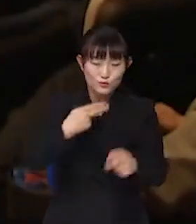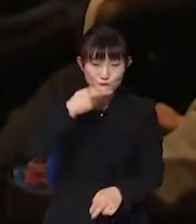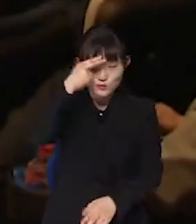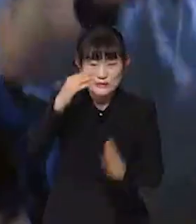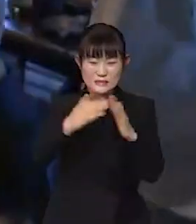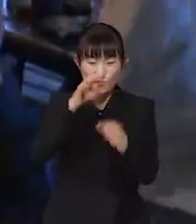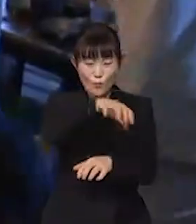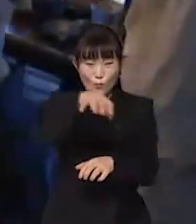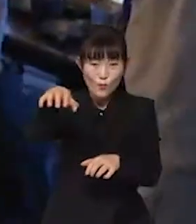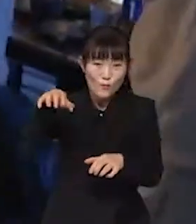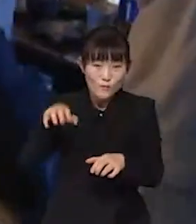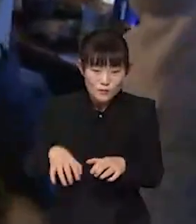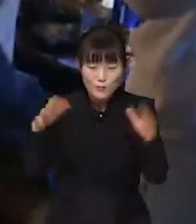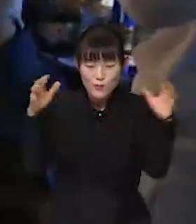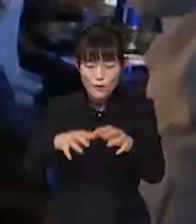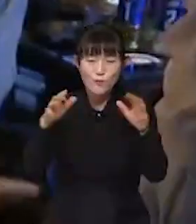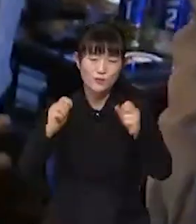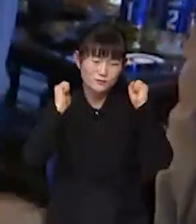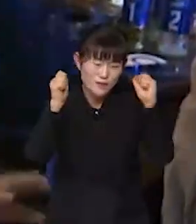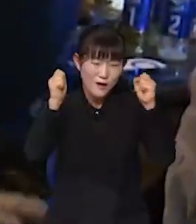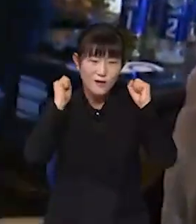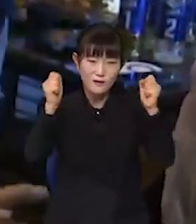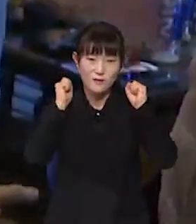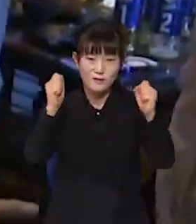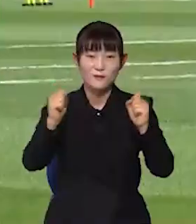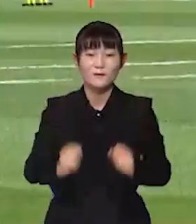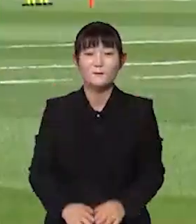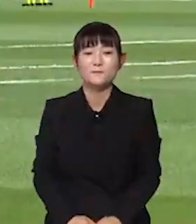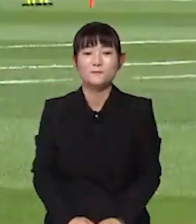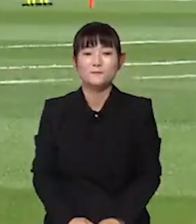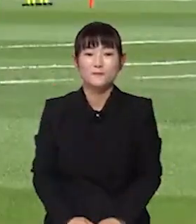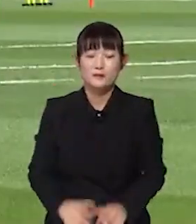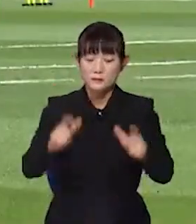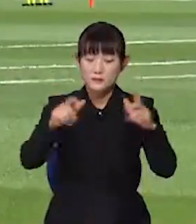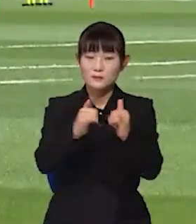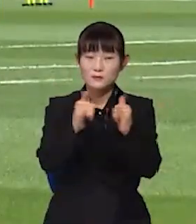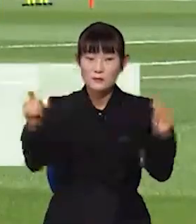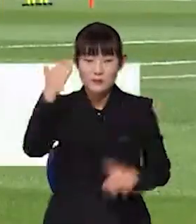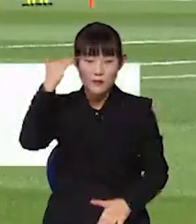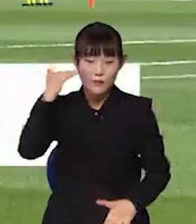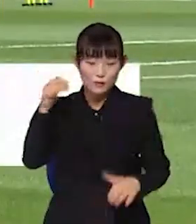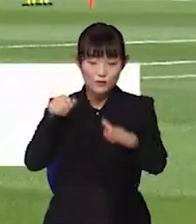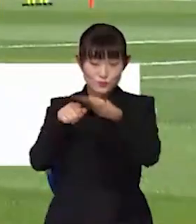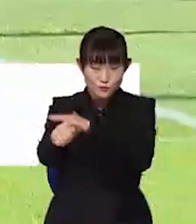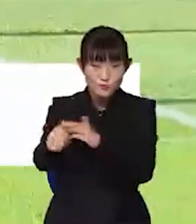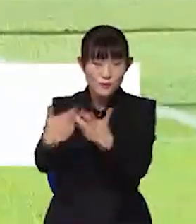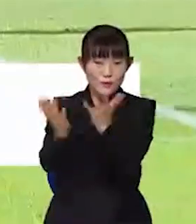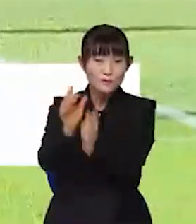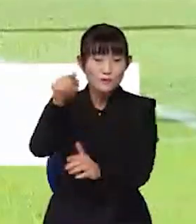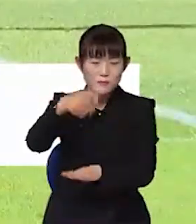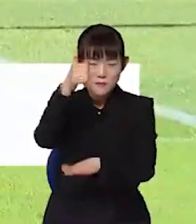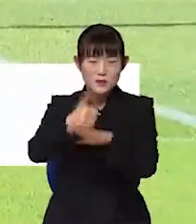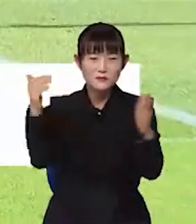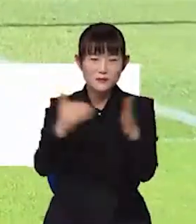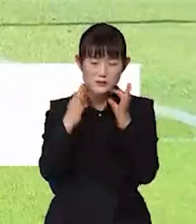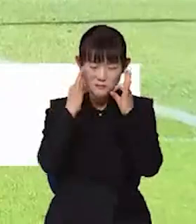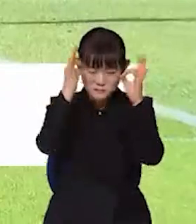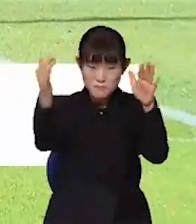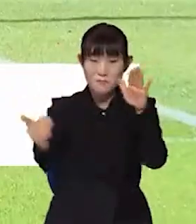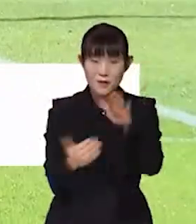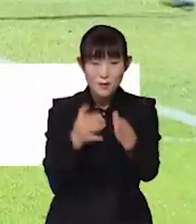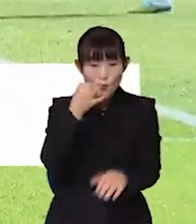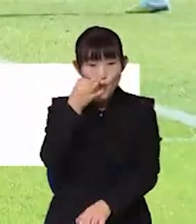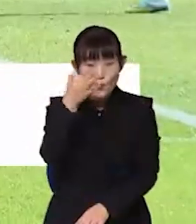등 곳곳에서 소규모 응원전이 이어졌습니다. 지역민들은 대한민국 축구대표팀이 마지막까지 최선을 다하며